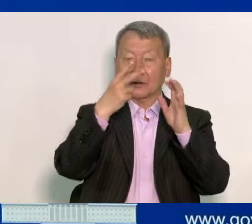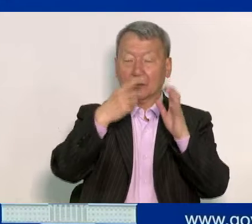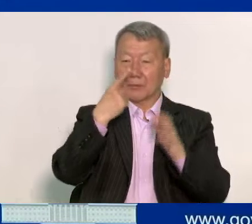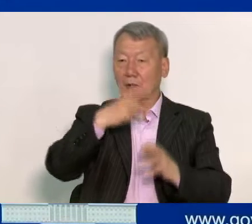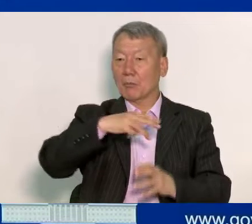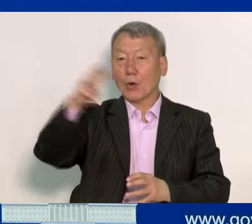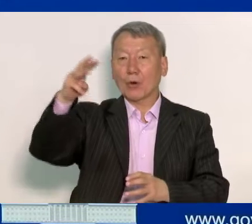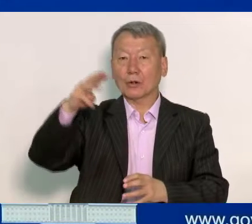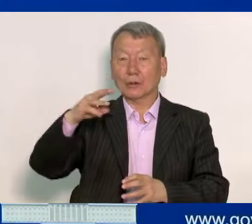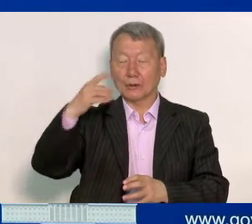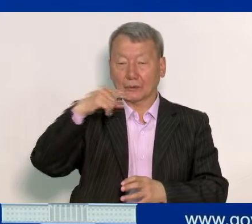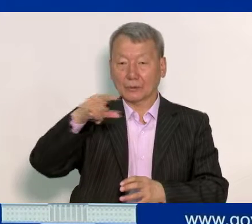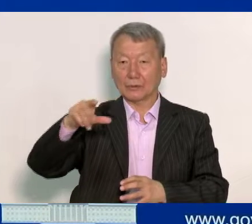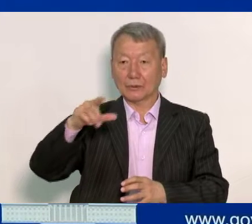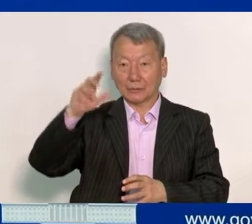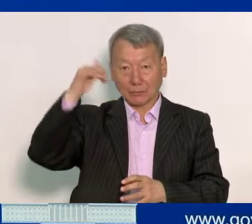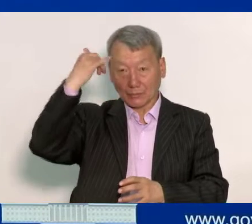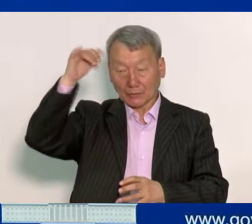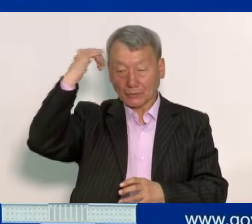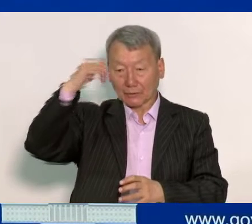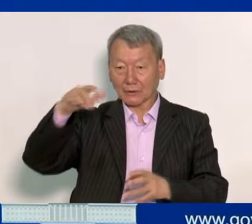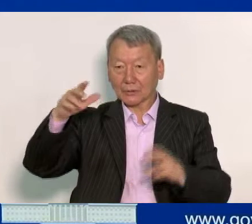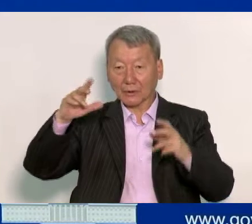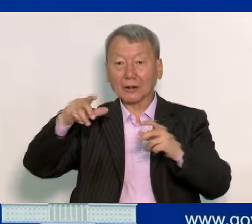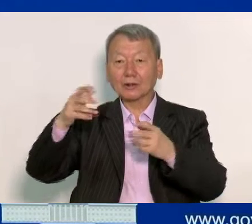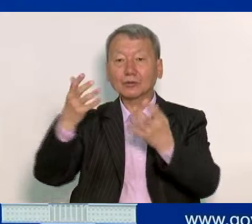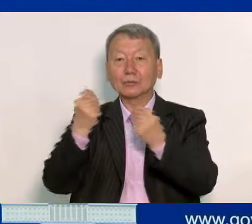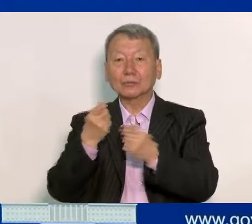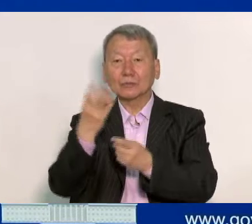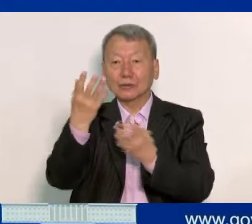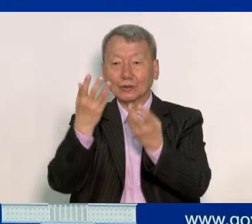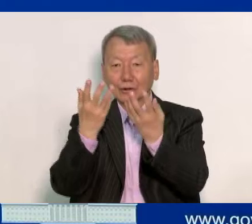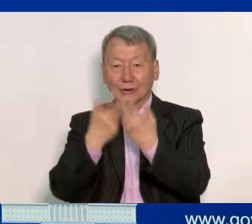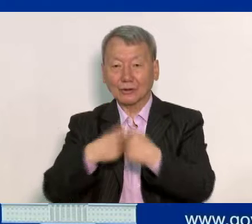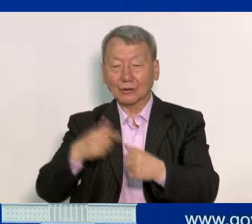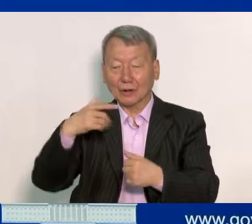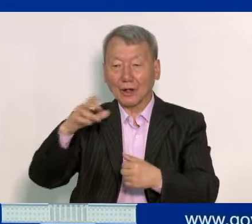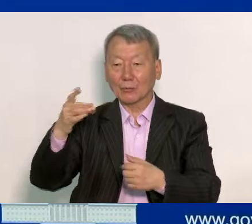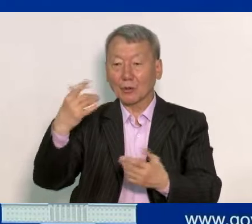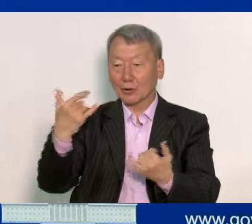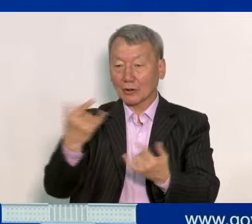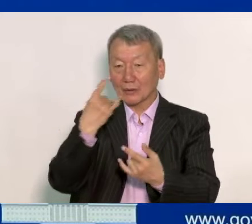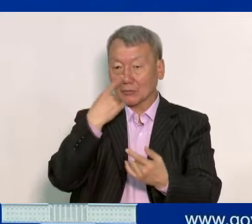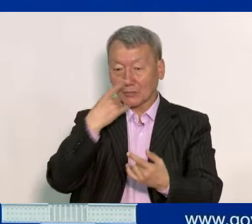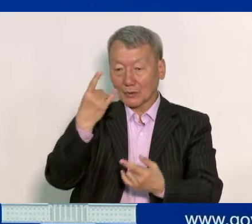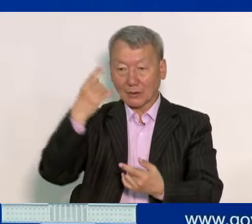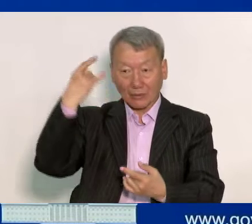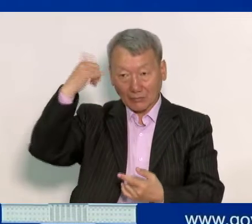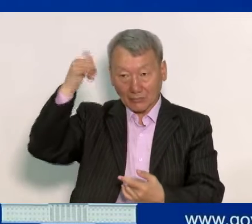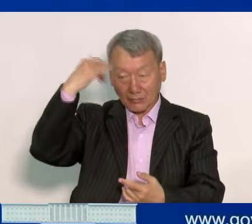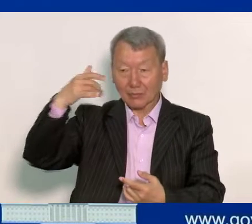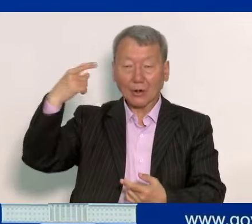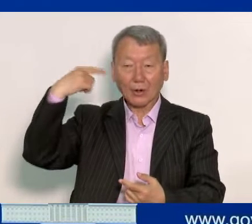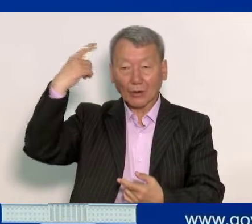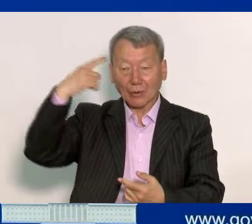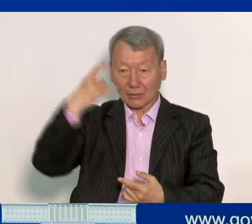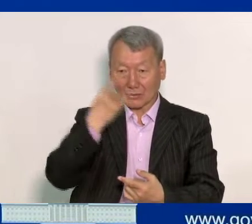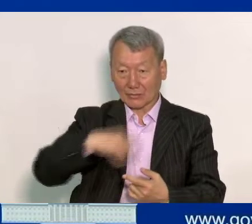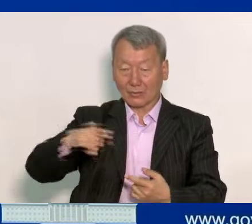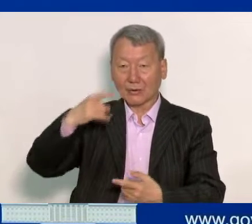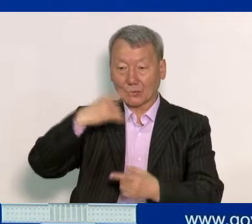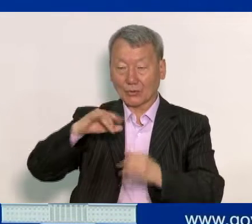1,720,000 башык ири мүйүздүү мал идентификациядан өткөрүлгөн. Ал эми жаңы туулган малга болсо баардык жерде азыр